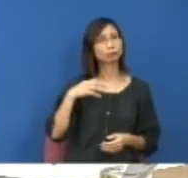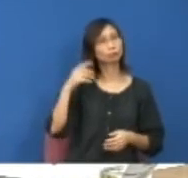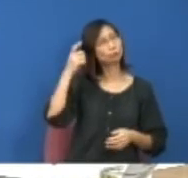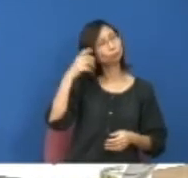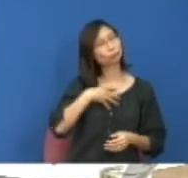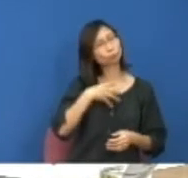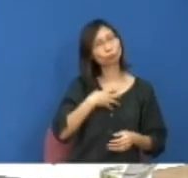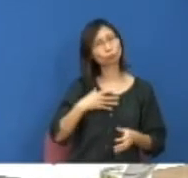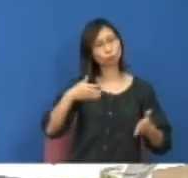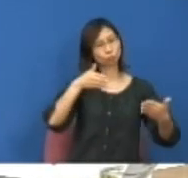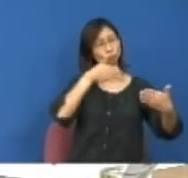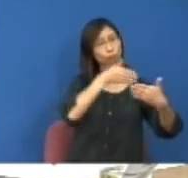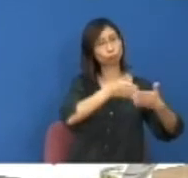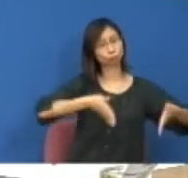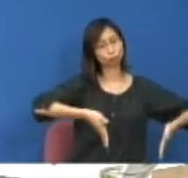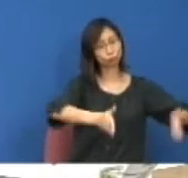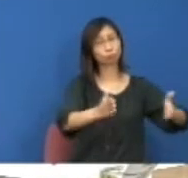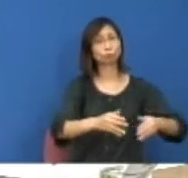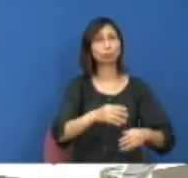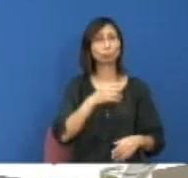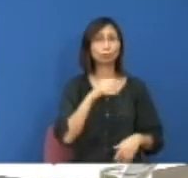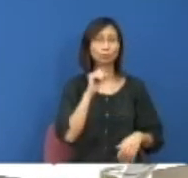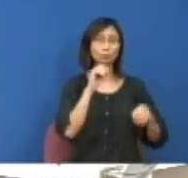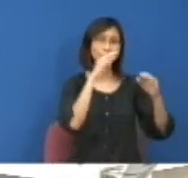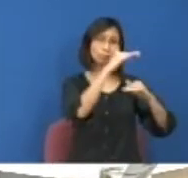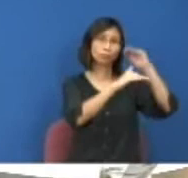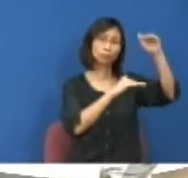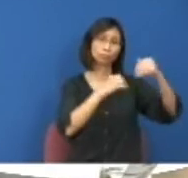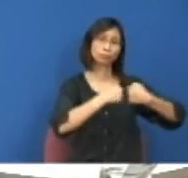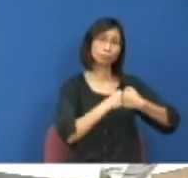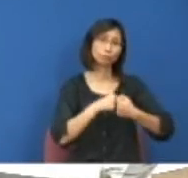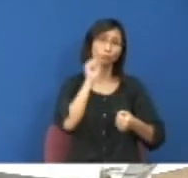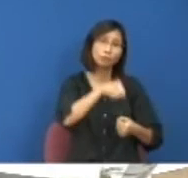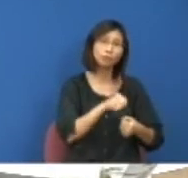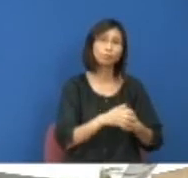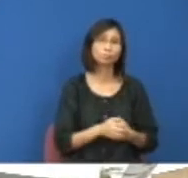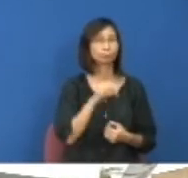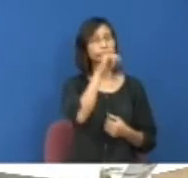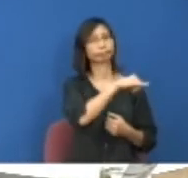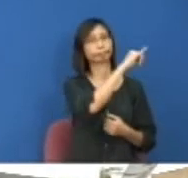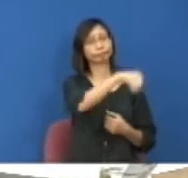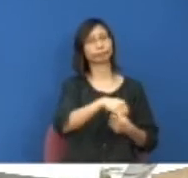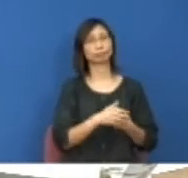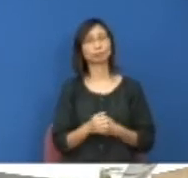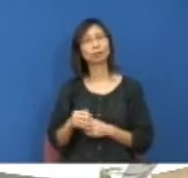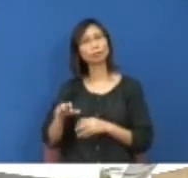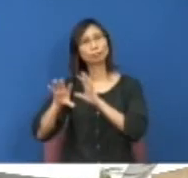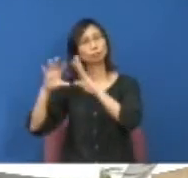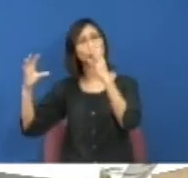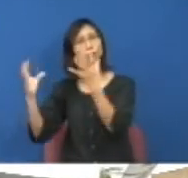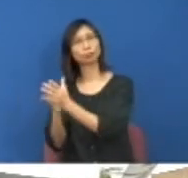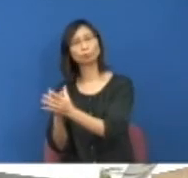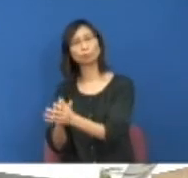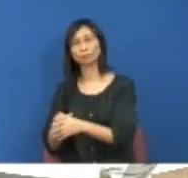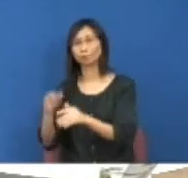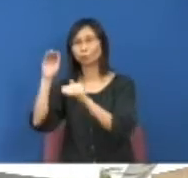者已經可以已經本身係進行階級鬥爭嘅人，又係錯。嗰啲忽話呢個唔係階級鬥爭嘅人又係